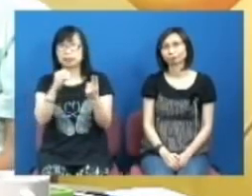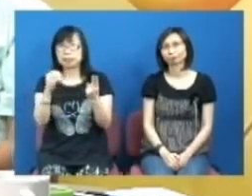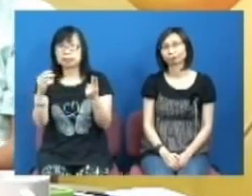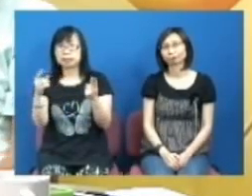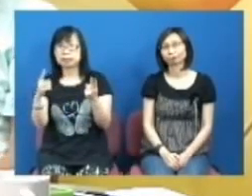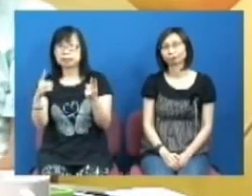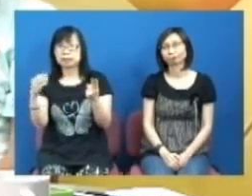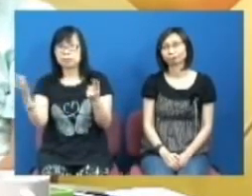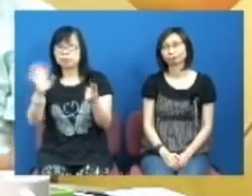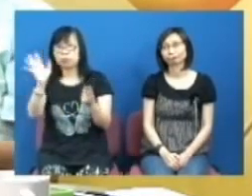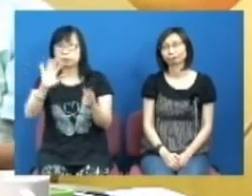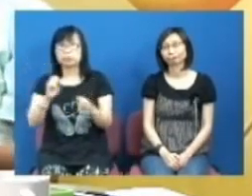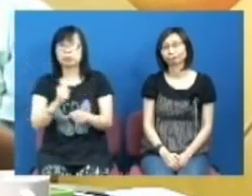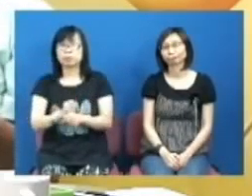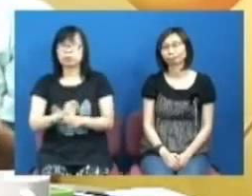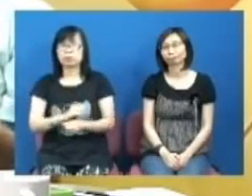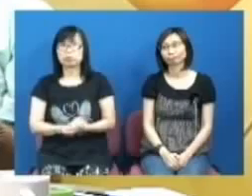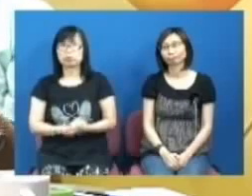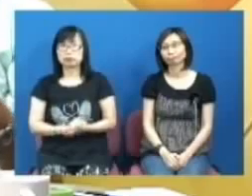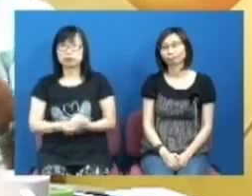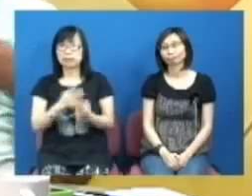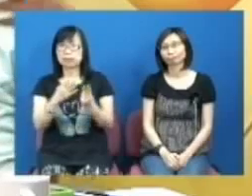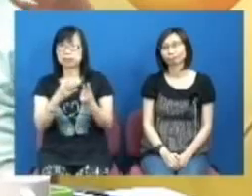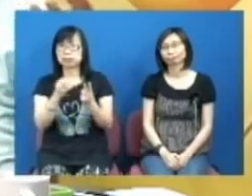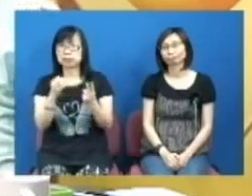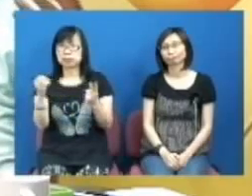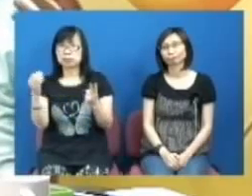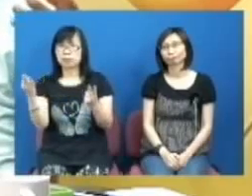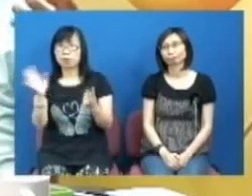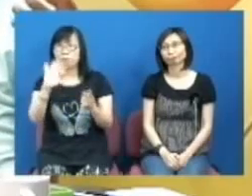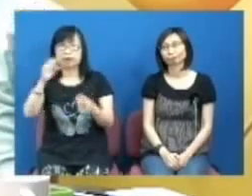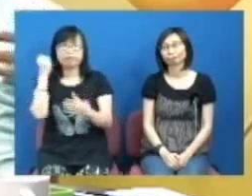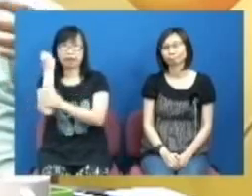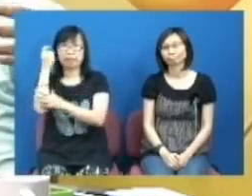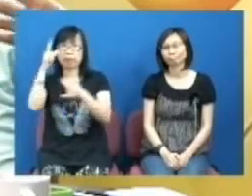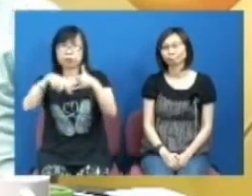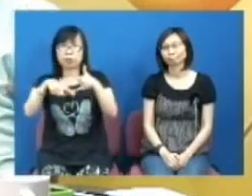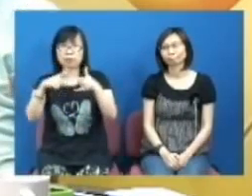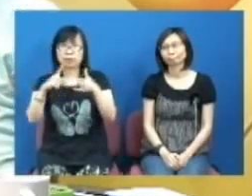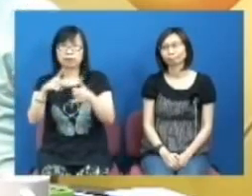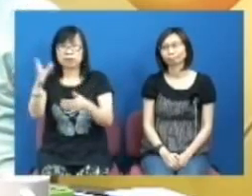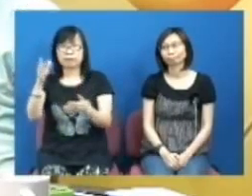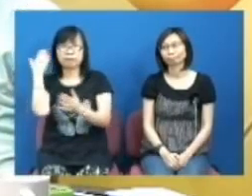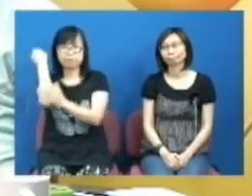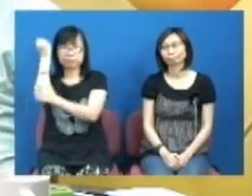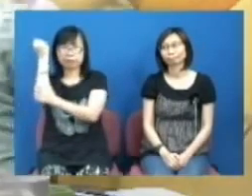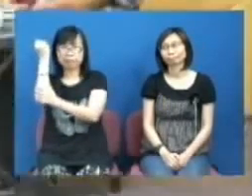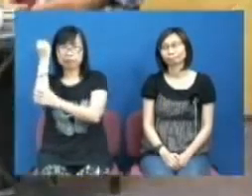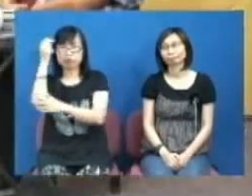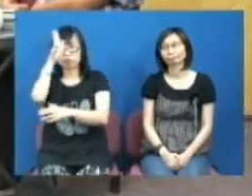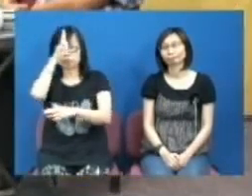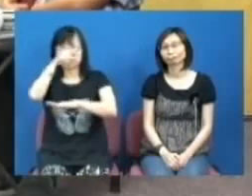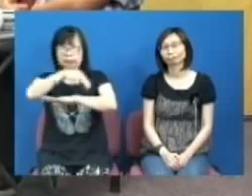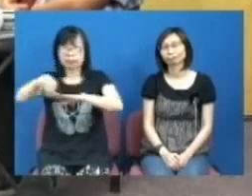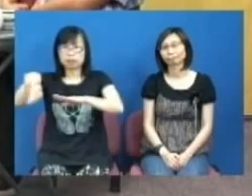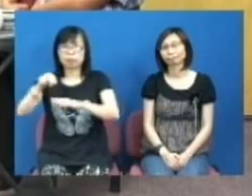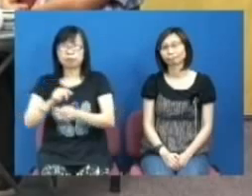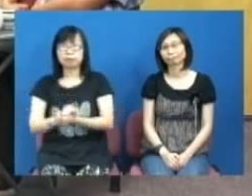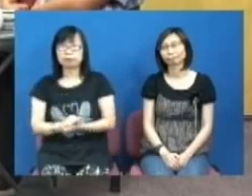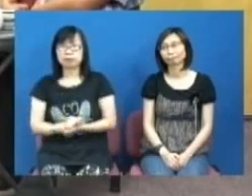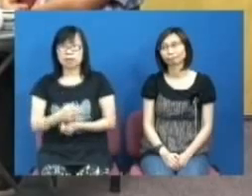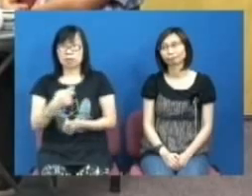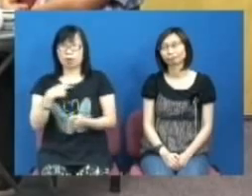來他都不敢倒董了，他的漂亮的話就是說我們不是反對個人，是反對個制度，你即是說